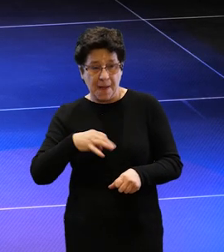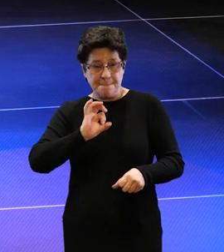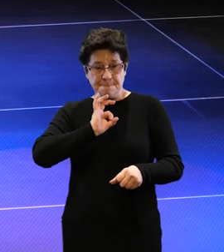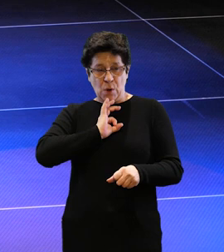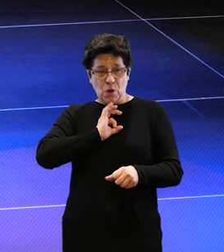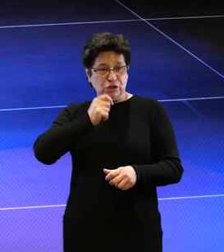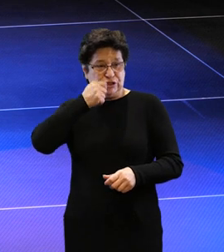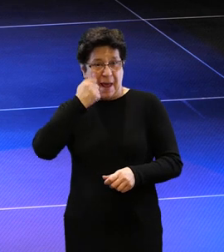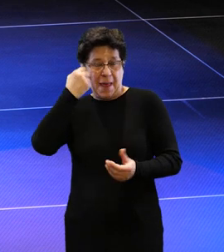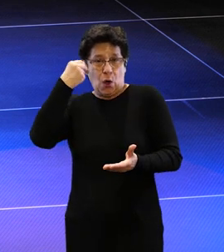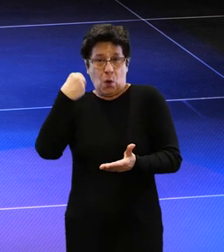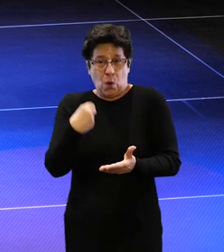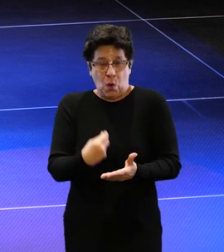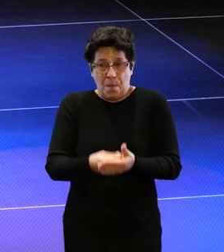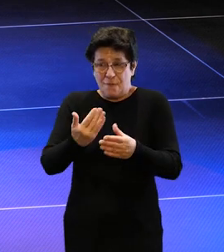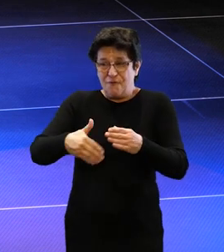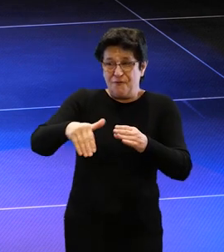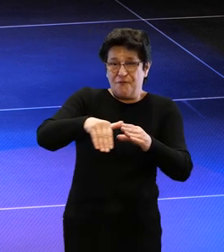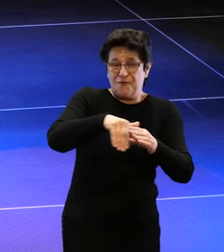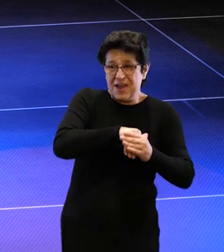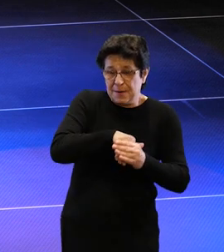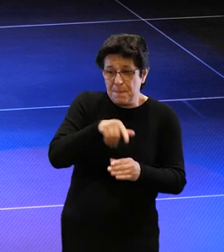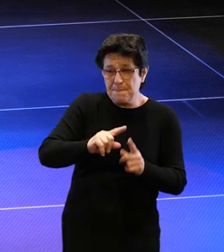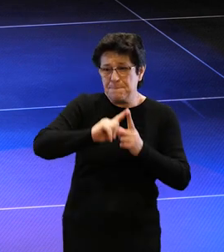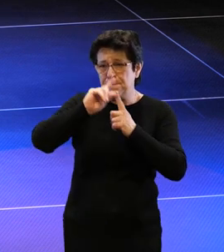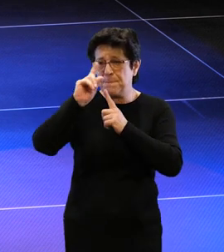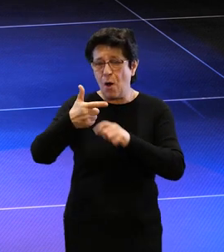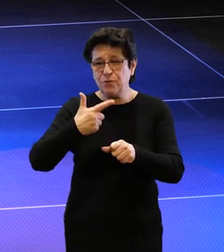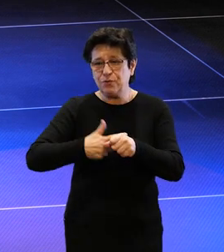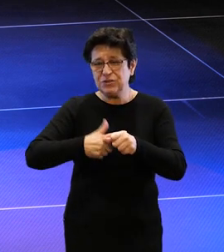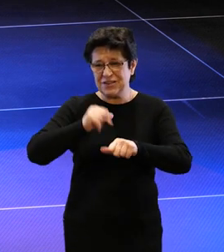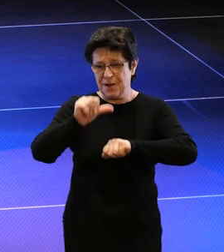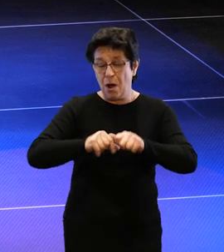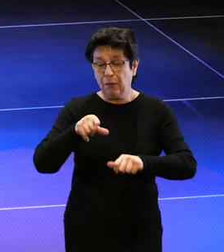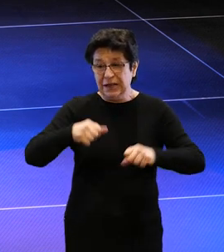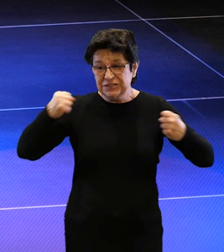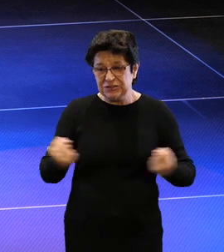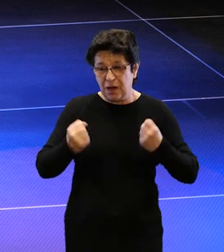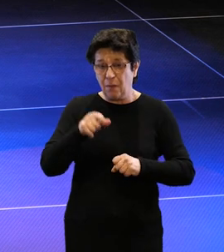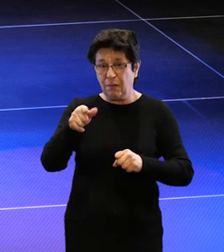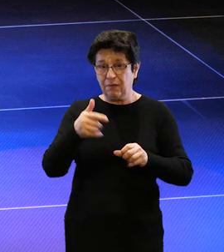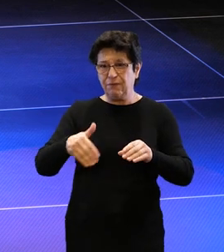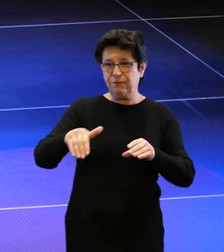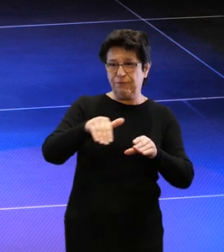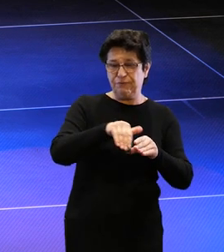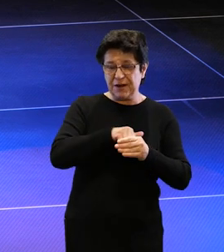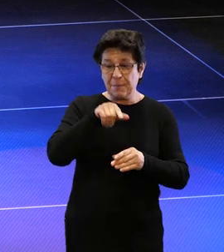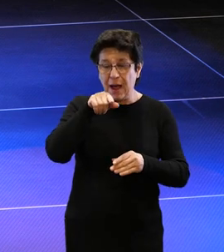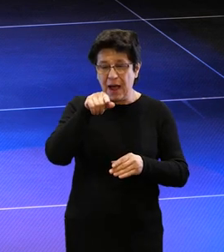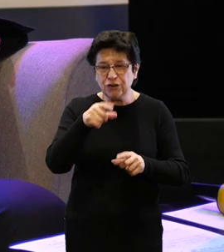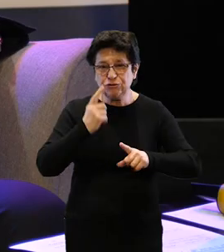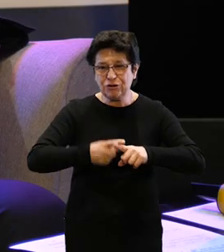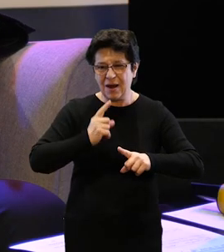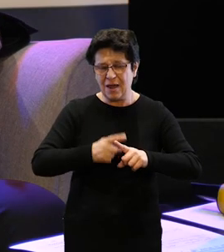firmę po 20 roku i kontynuował jakby to powiedzieć działanie firmy w branży